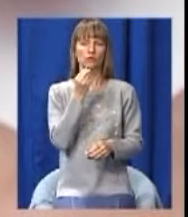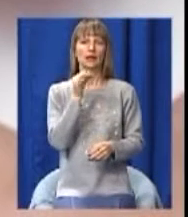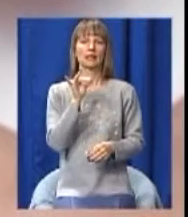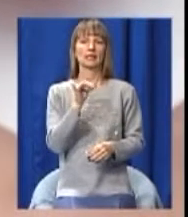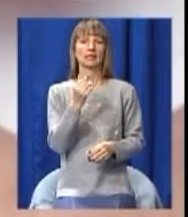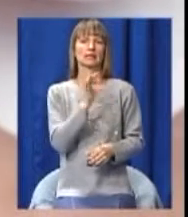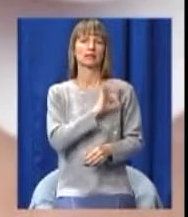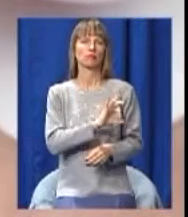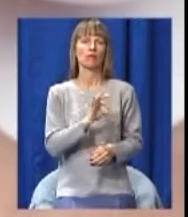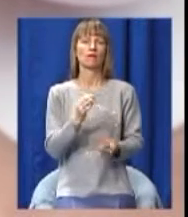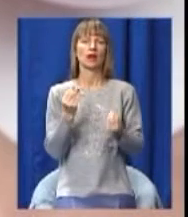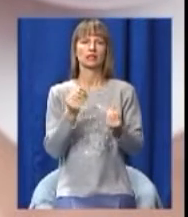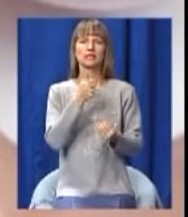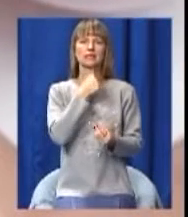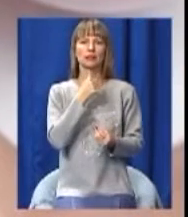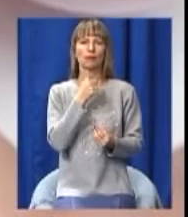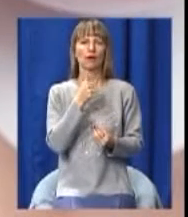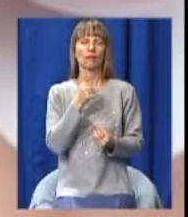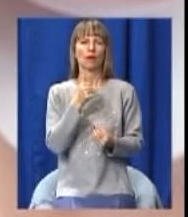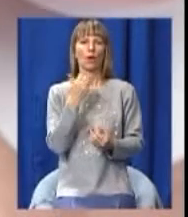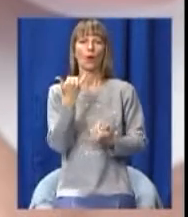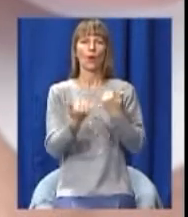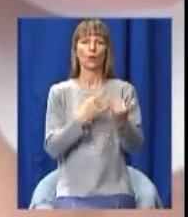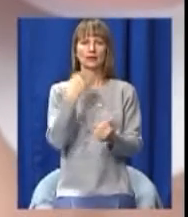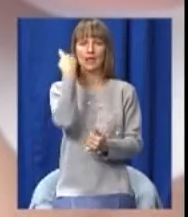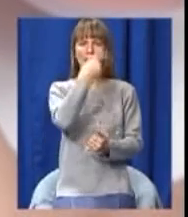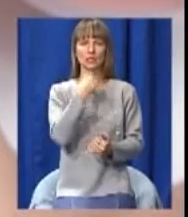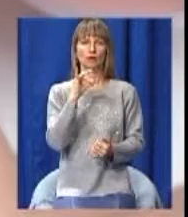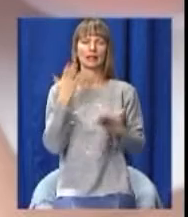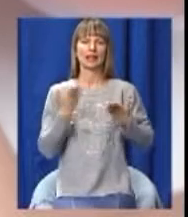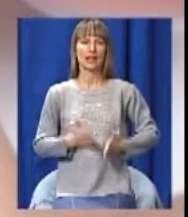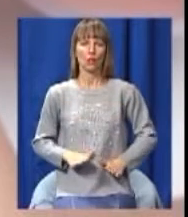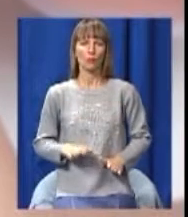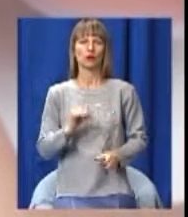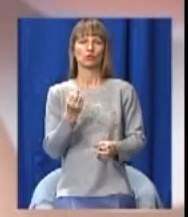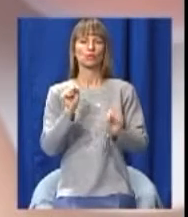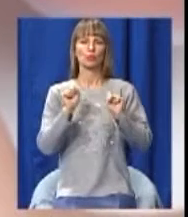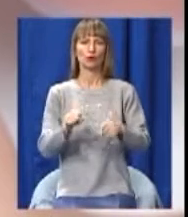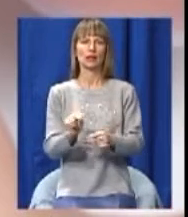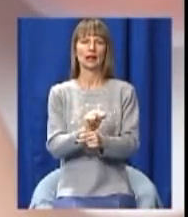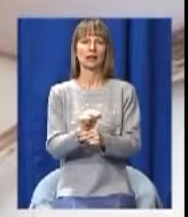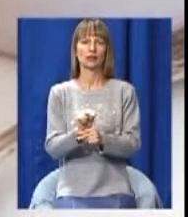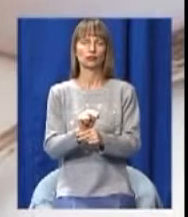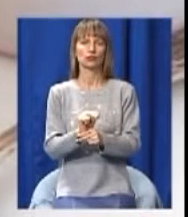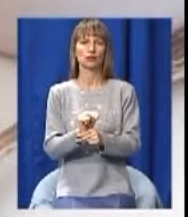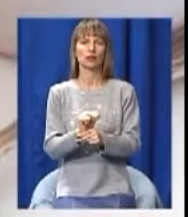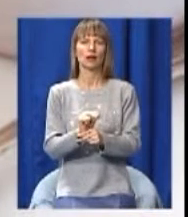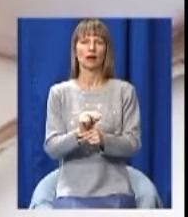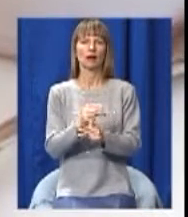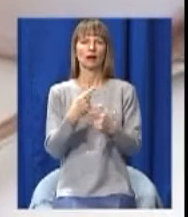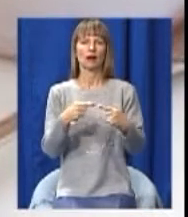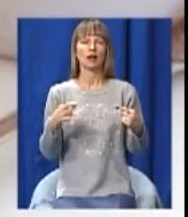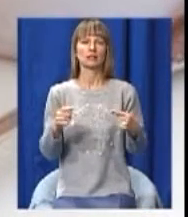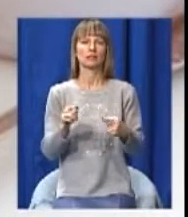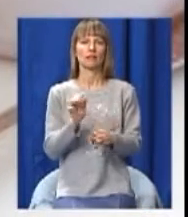Їх використовують у якості засобів у догляді за обличчям та тілом. А ще ним можна відчистити мідні вироби. Варто лише